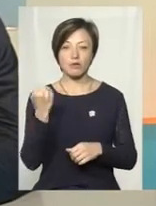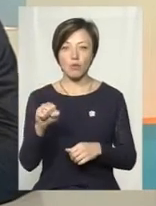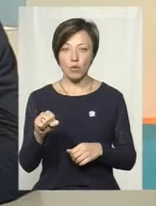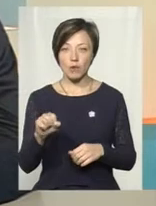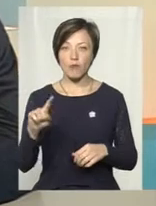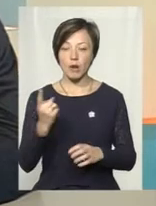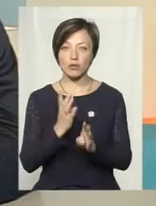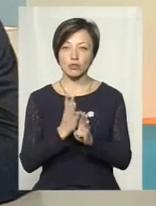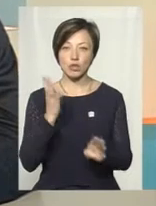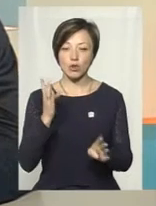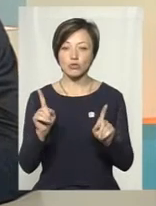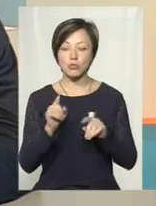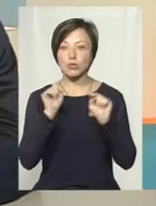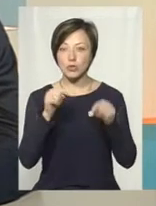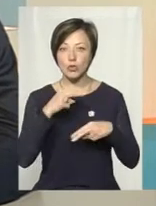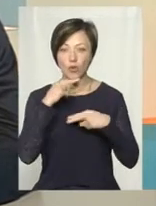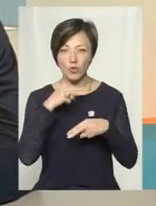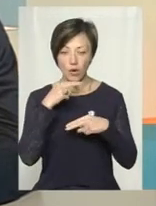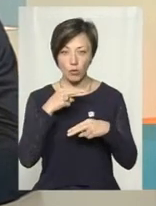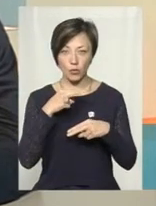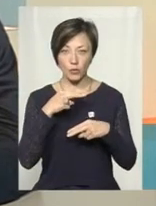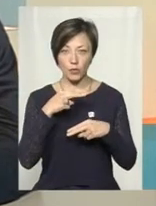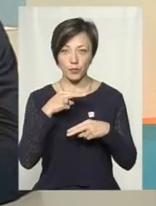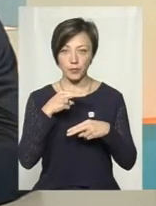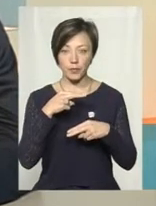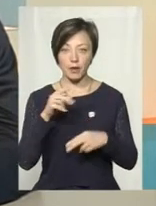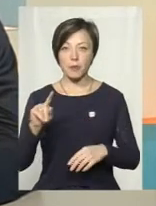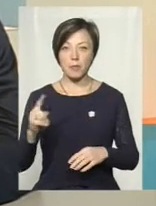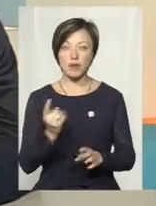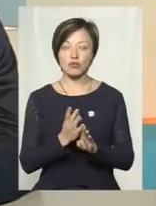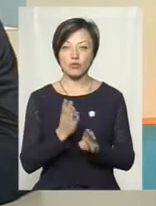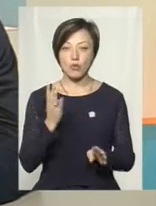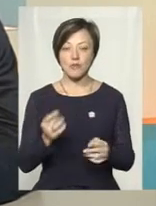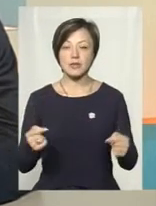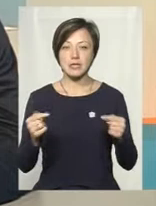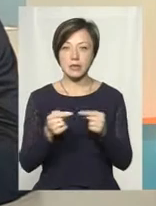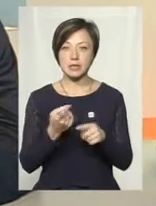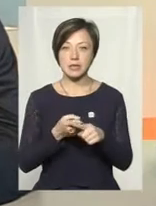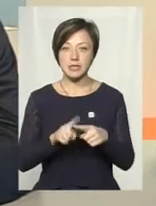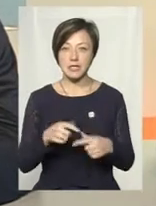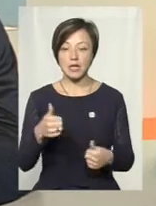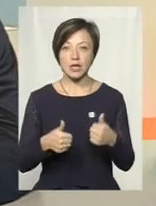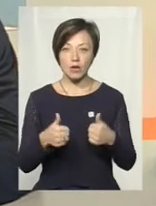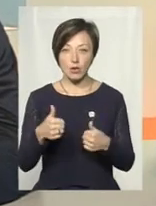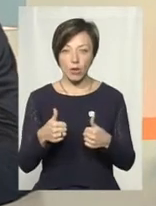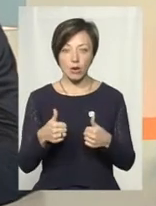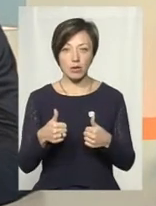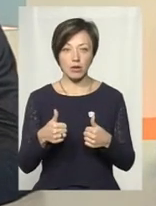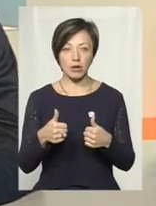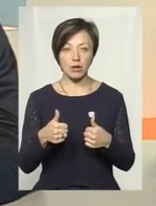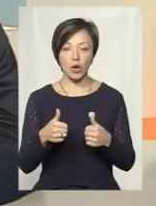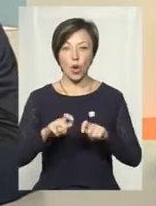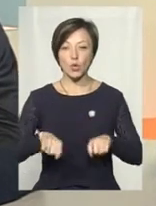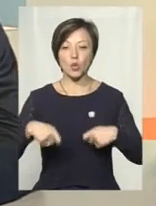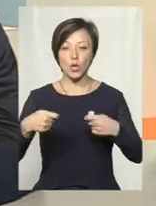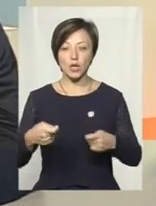в першу чергу, на що б хотілося б звернути увагу, першочерговість самих цих ігор, або, як то кажеться, такий, донести